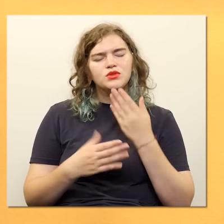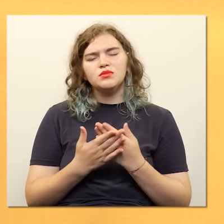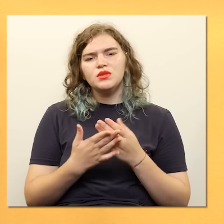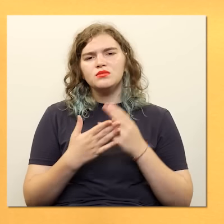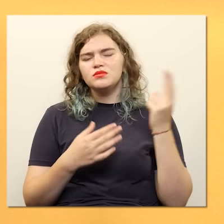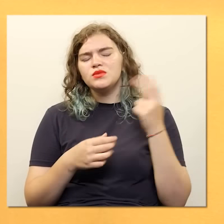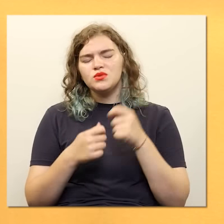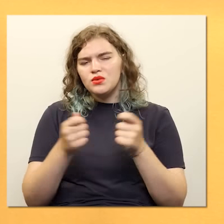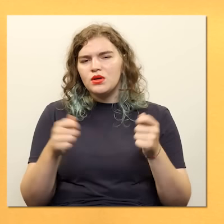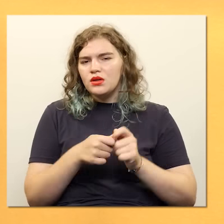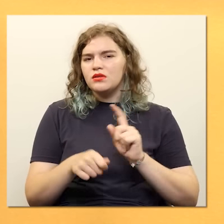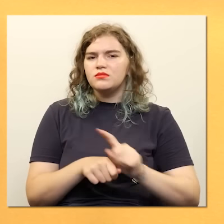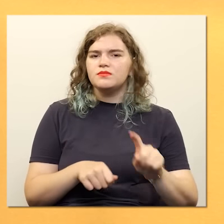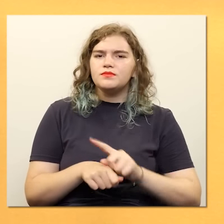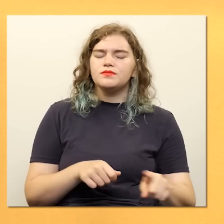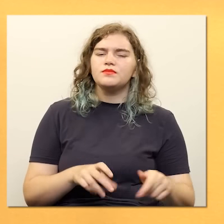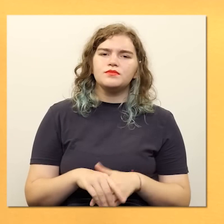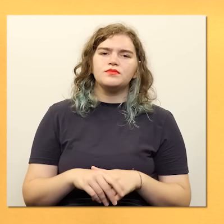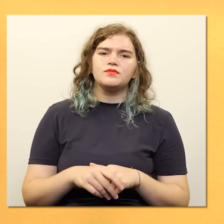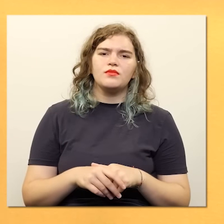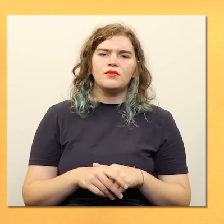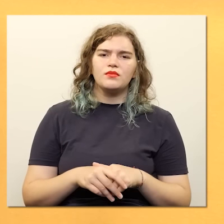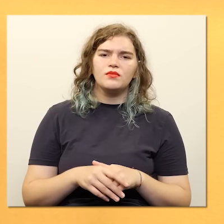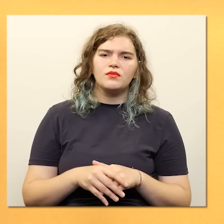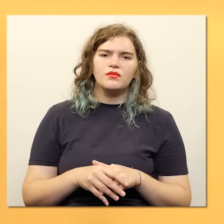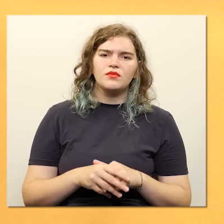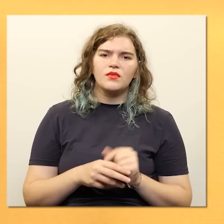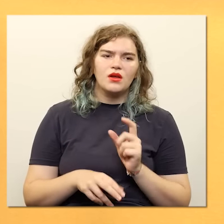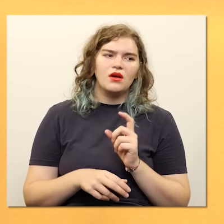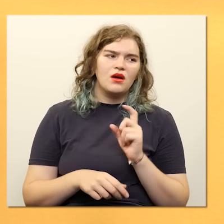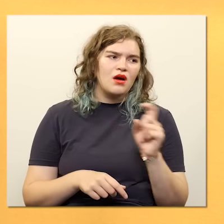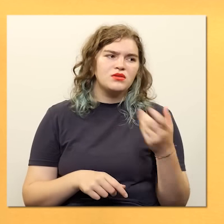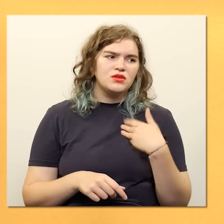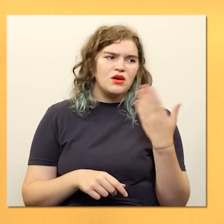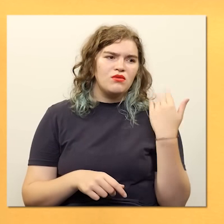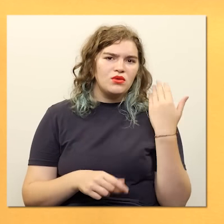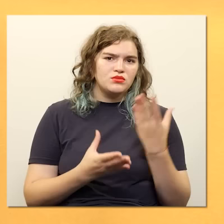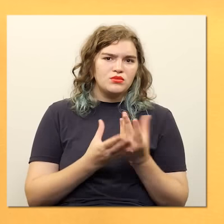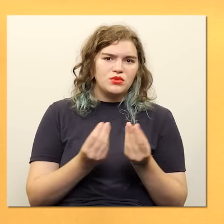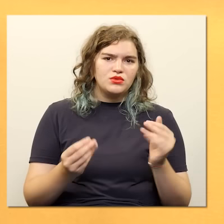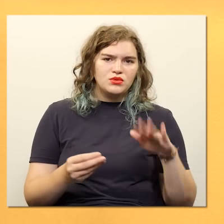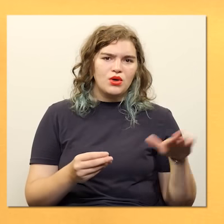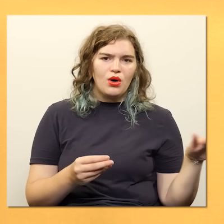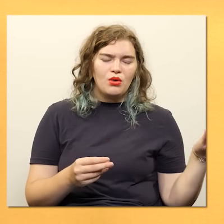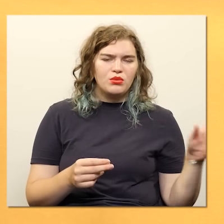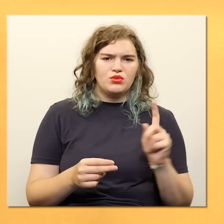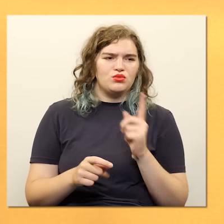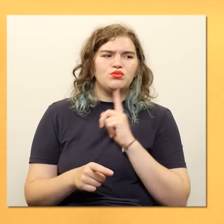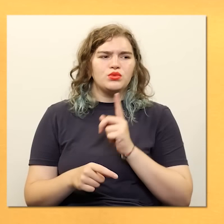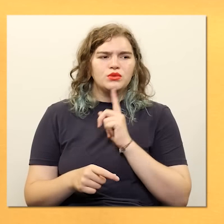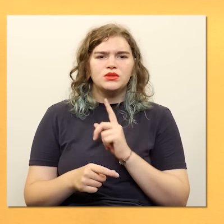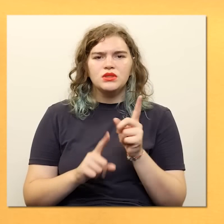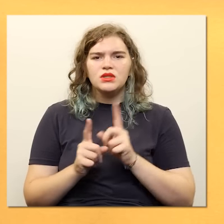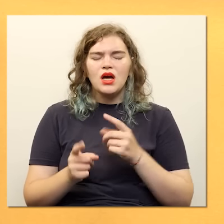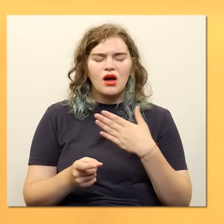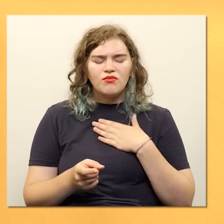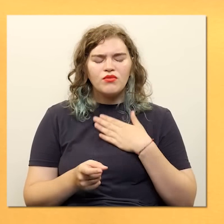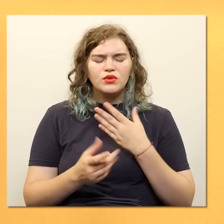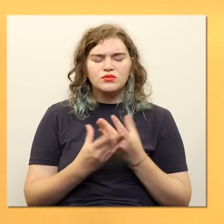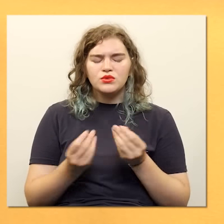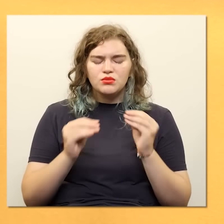toate, că au fost mulți, nu au fost puțini copilașii noștri, dar